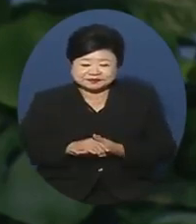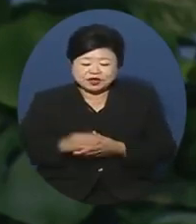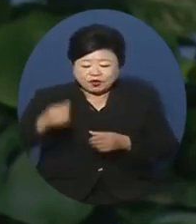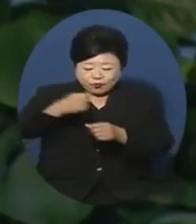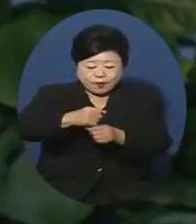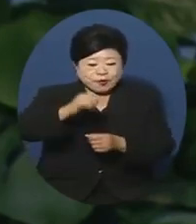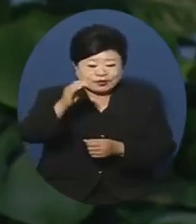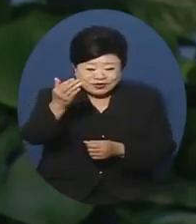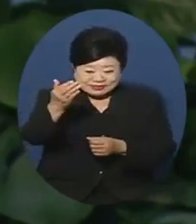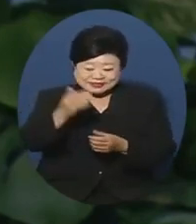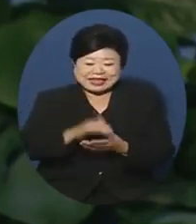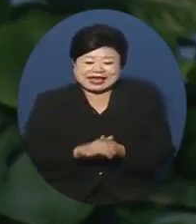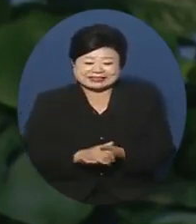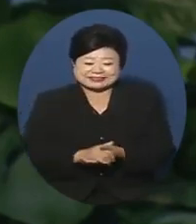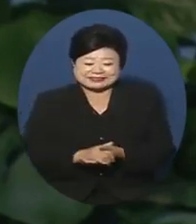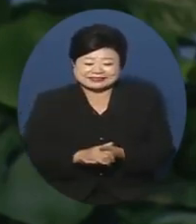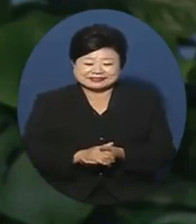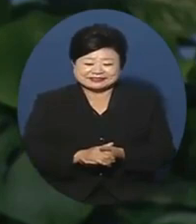복구하는 것입니다.